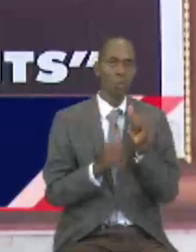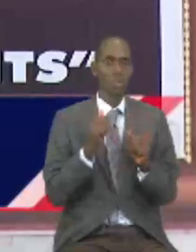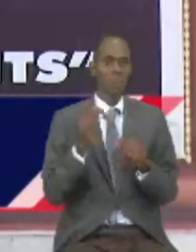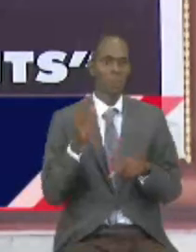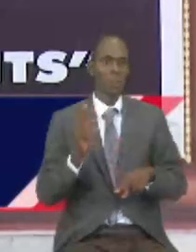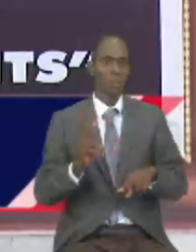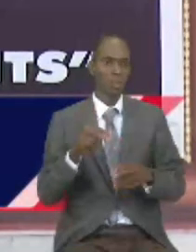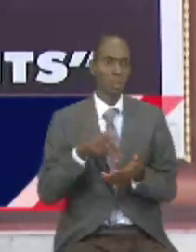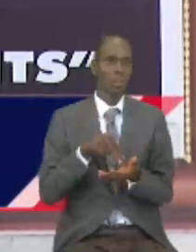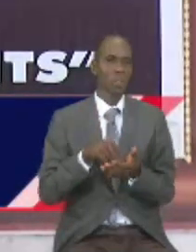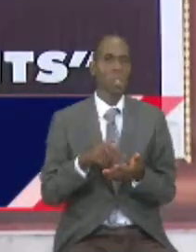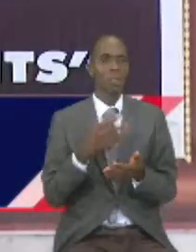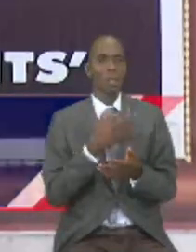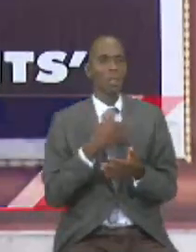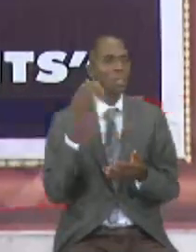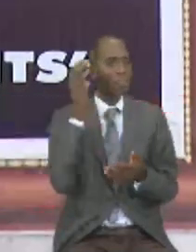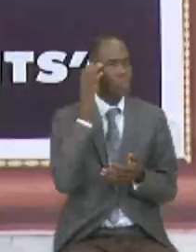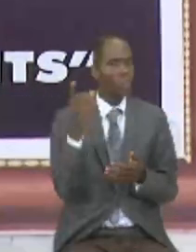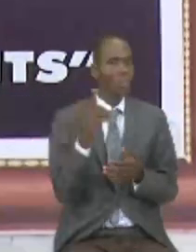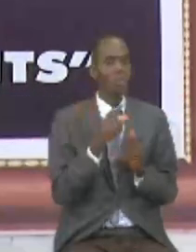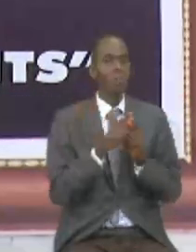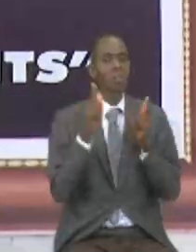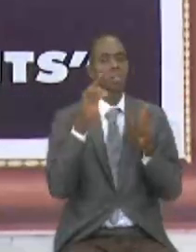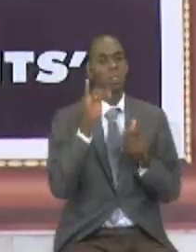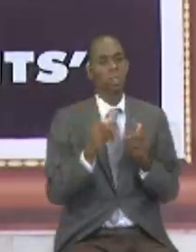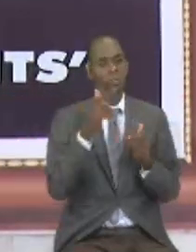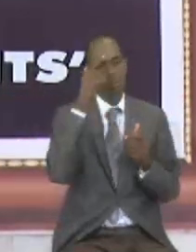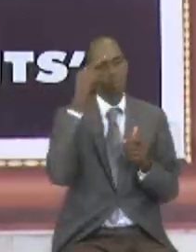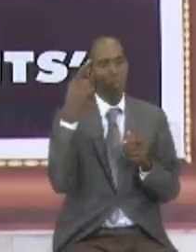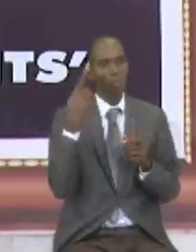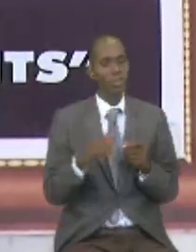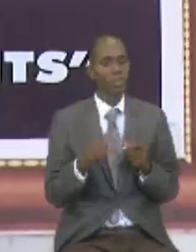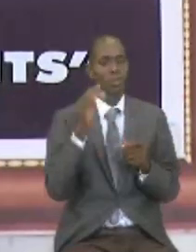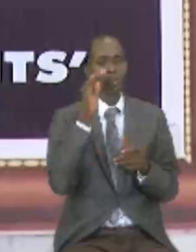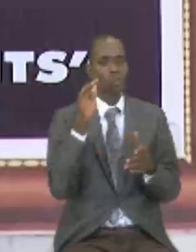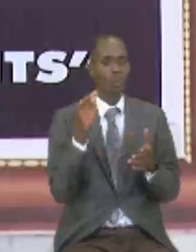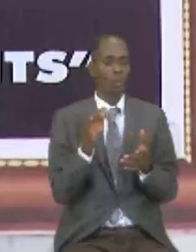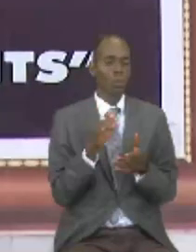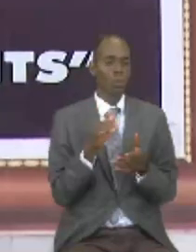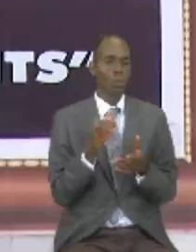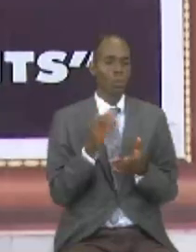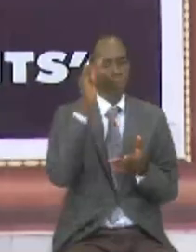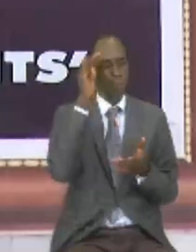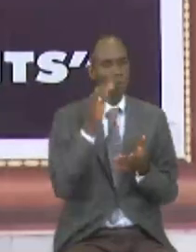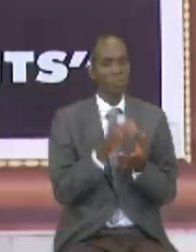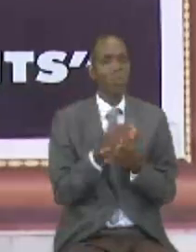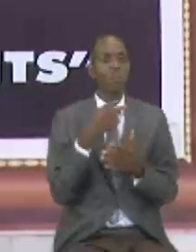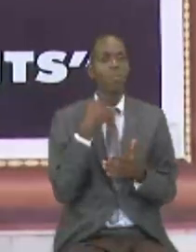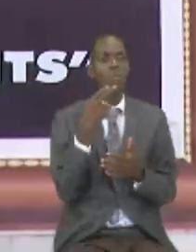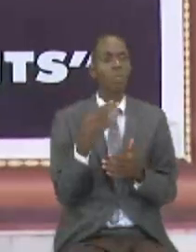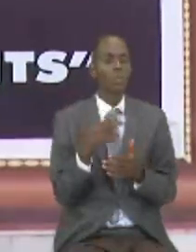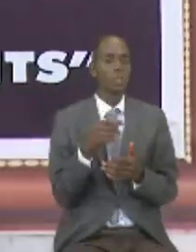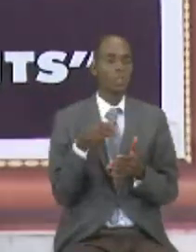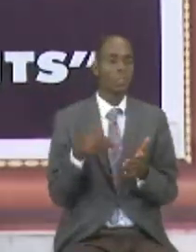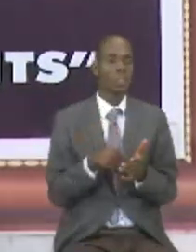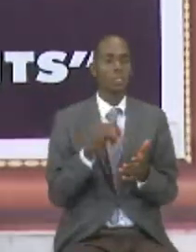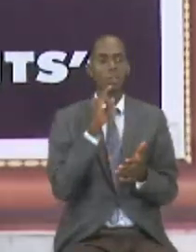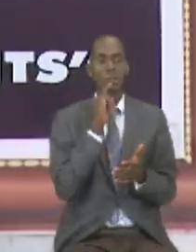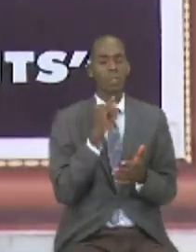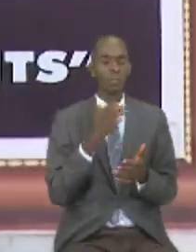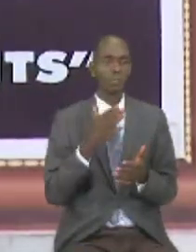l'entend éprouve une grande joie à cause de la voix de l'époux. Aussi cette joie qui